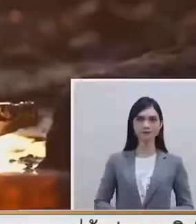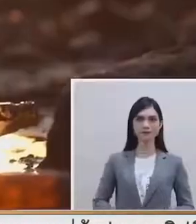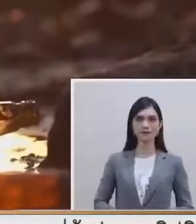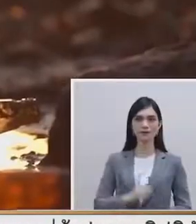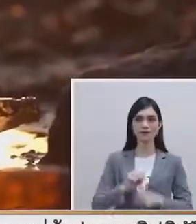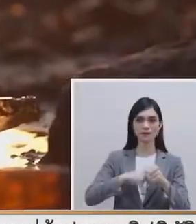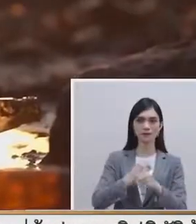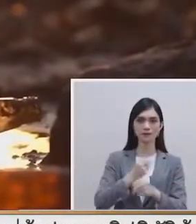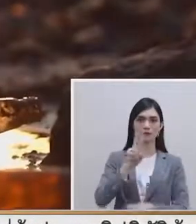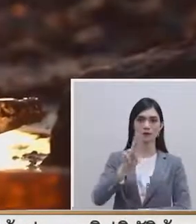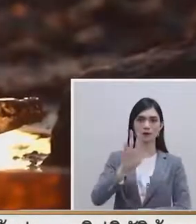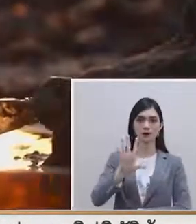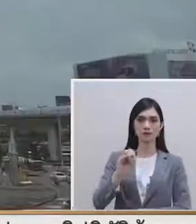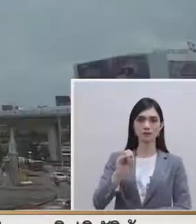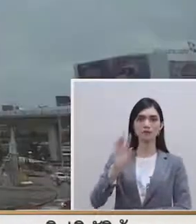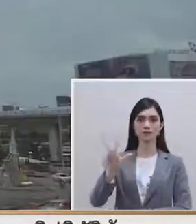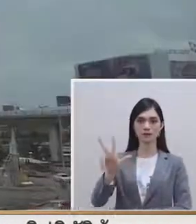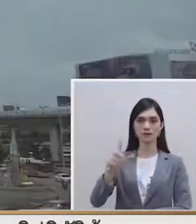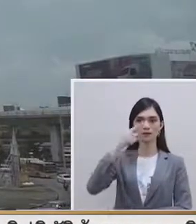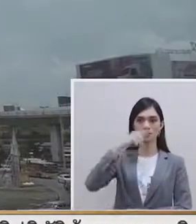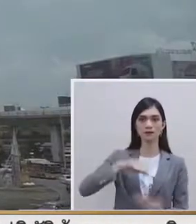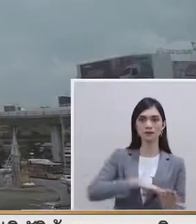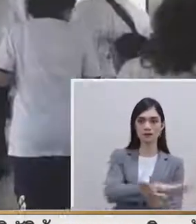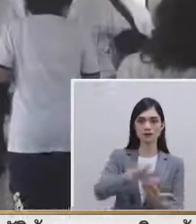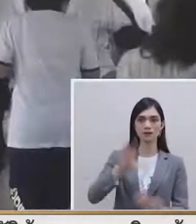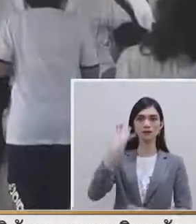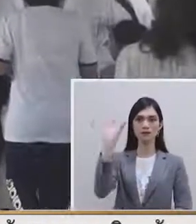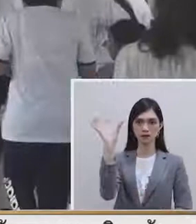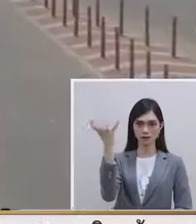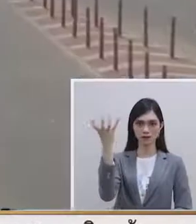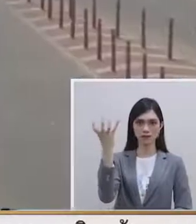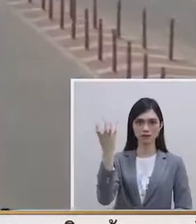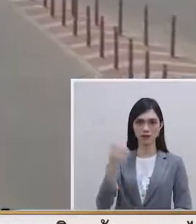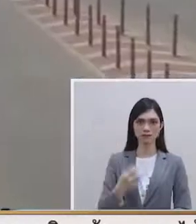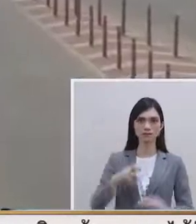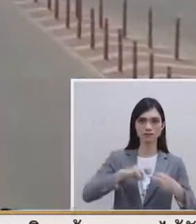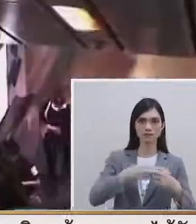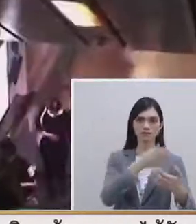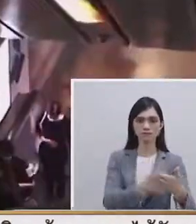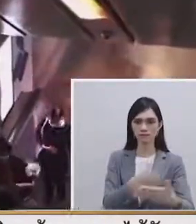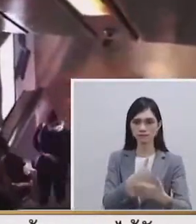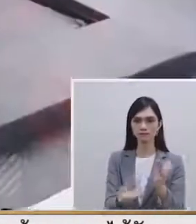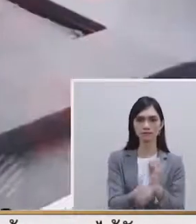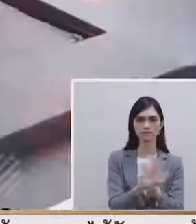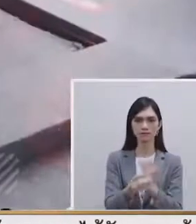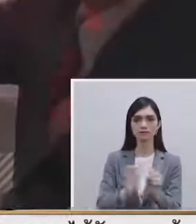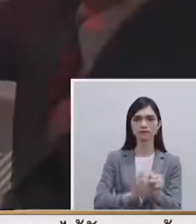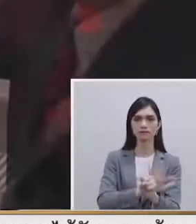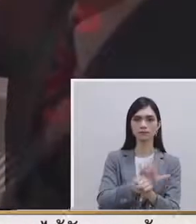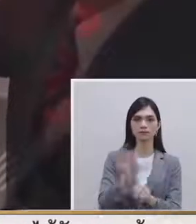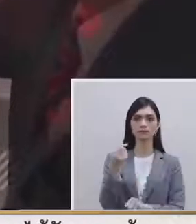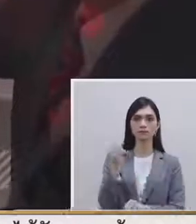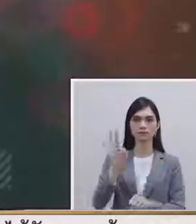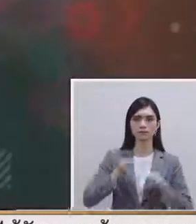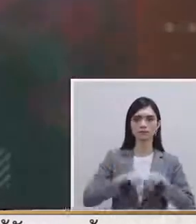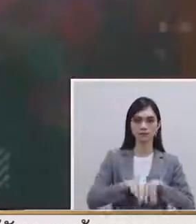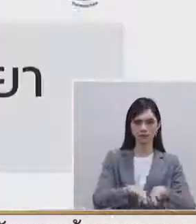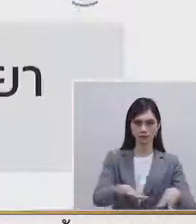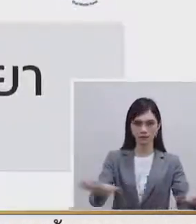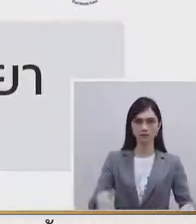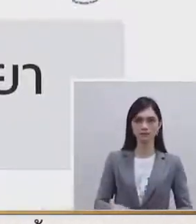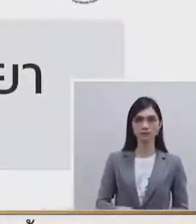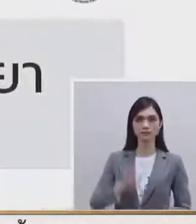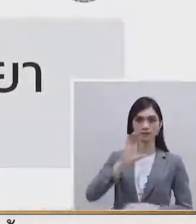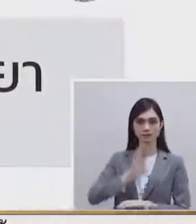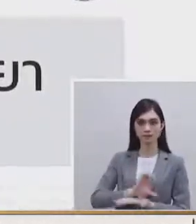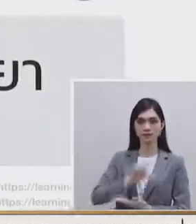ในปี2563ประเทศไทยและทั่วโลกต้องเผชิญกับการแพร่ระบาดของโรคโควิด-19 ก